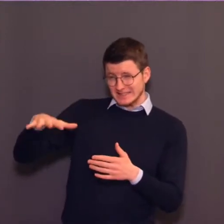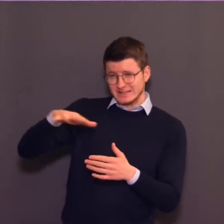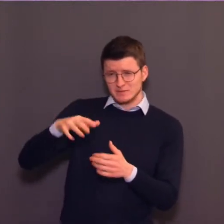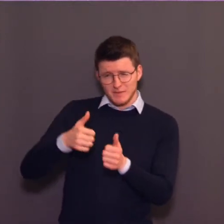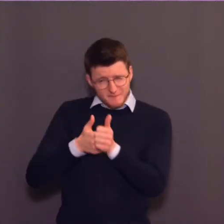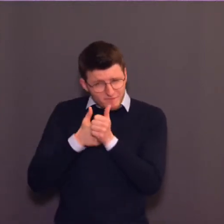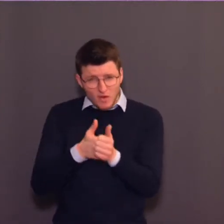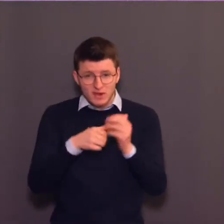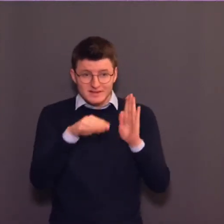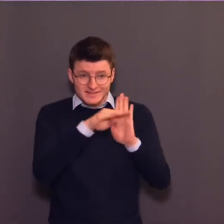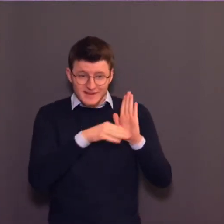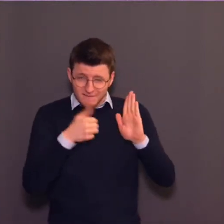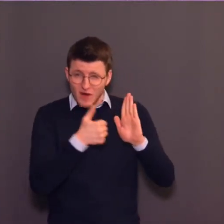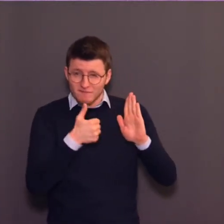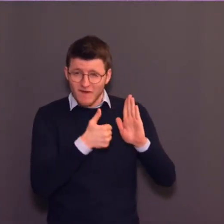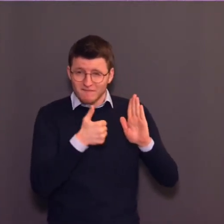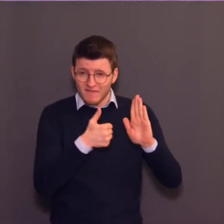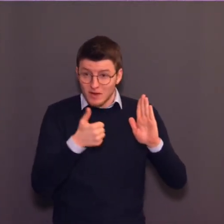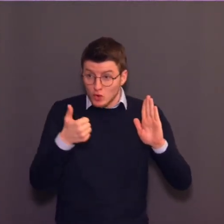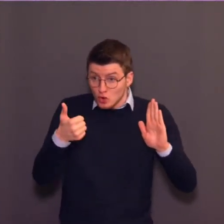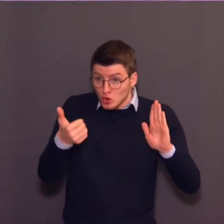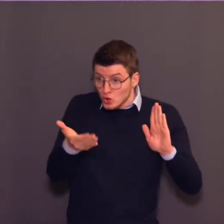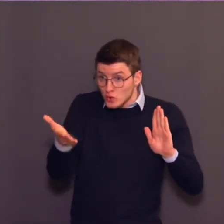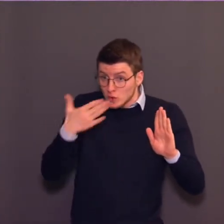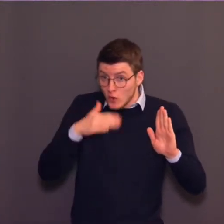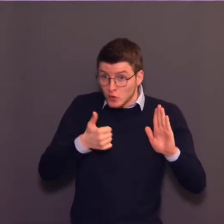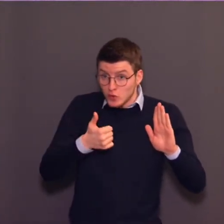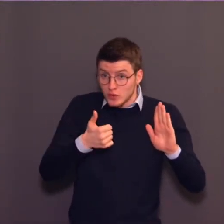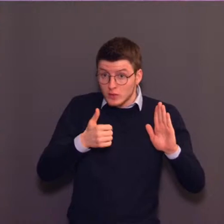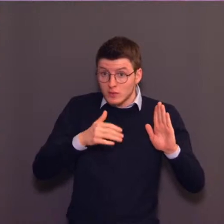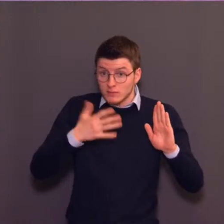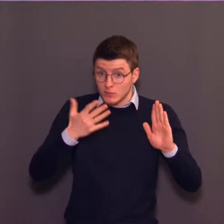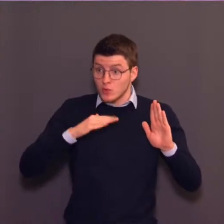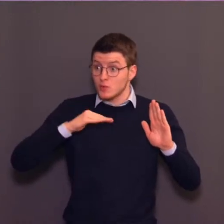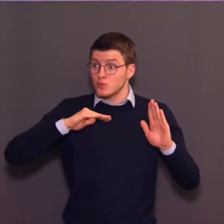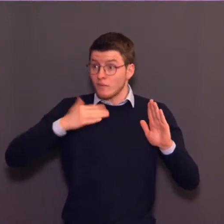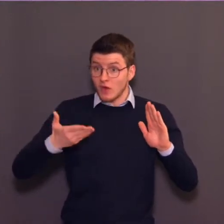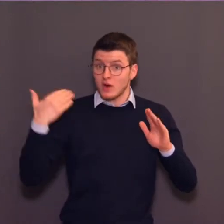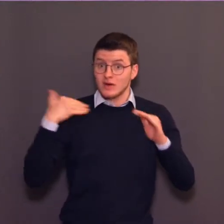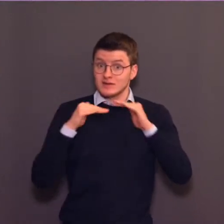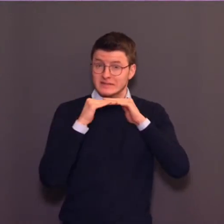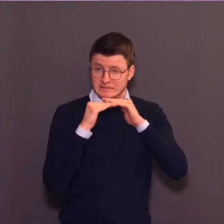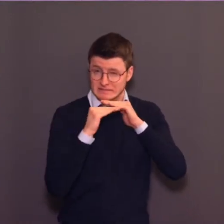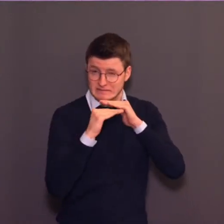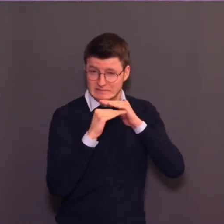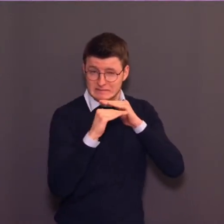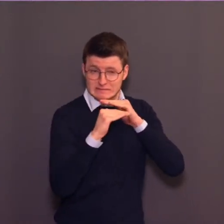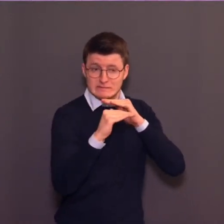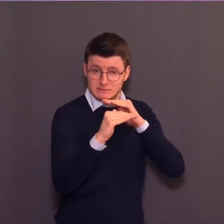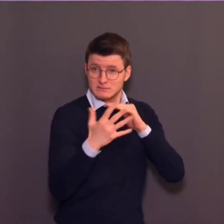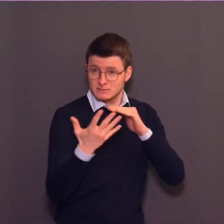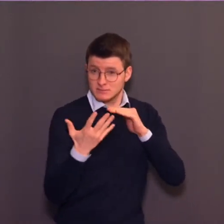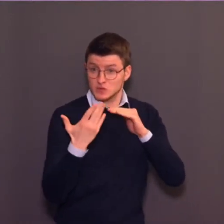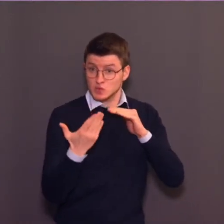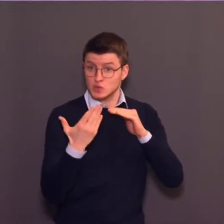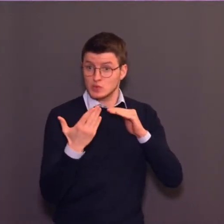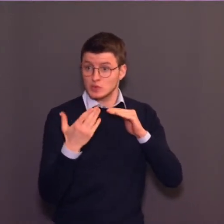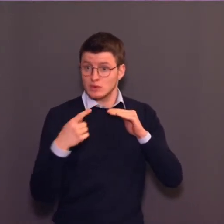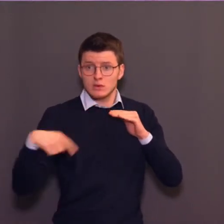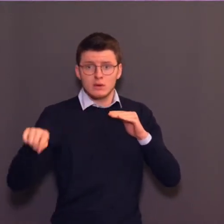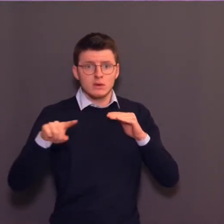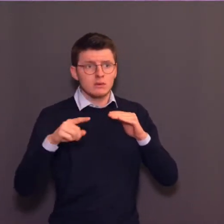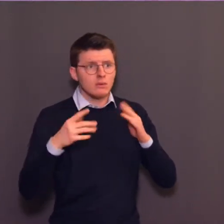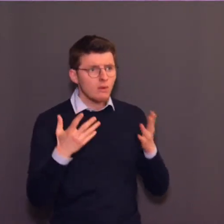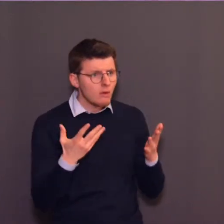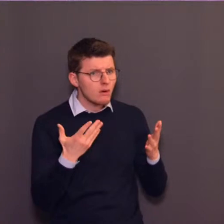om de curve heel lang onder controle te houden. Het voelt dan ook heel onrechtvaardig aan dat we nu niet worden beloond